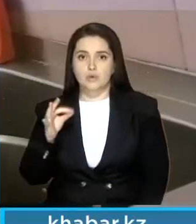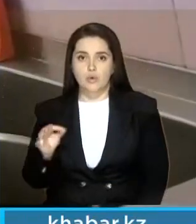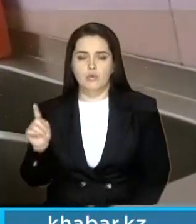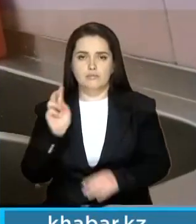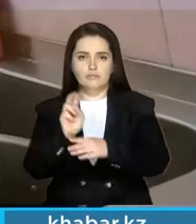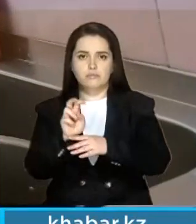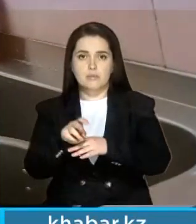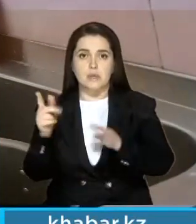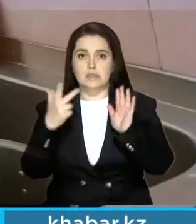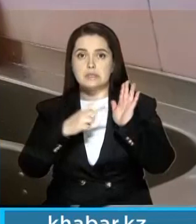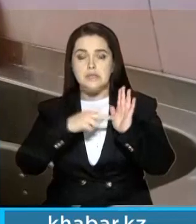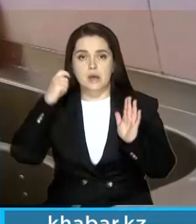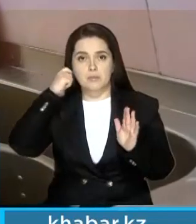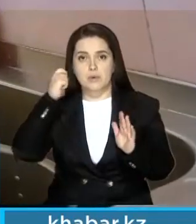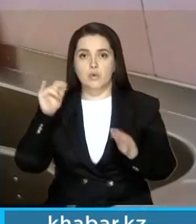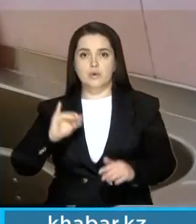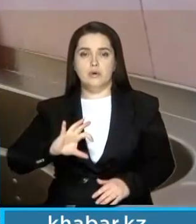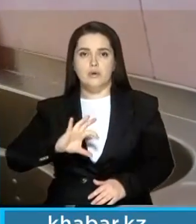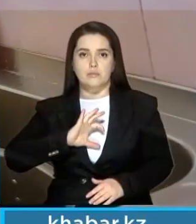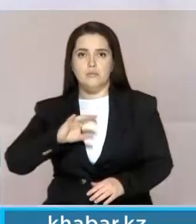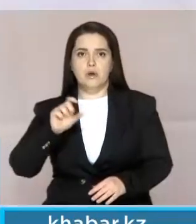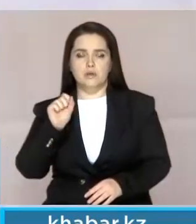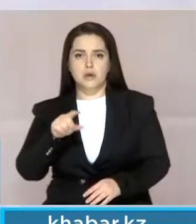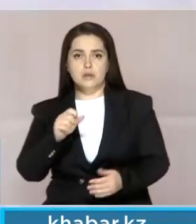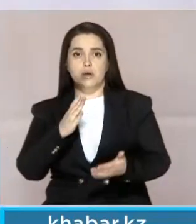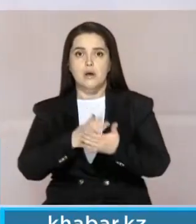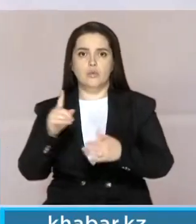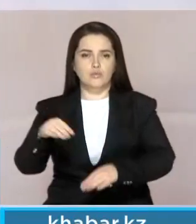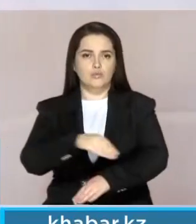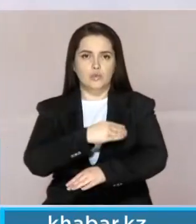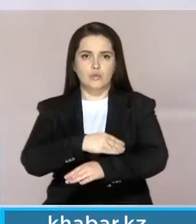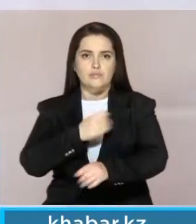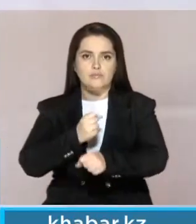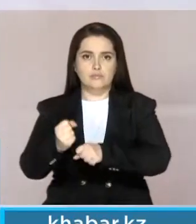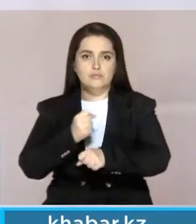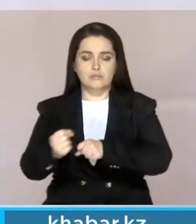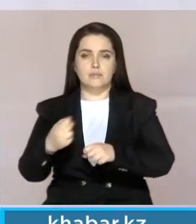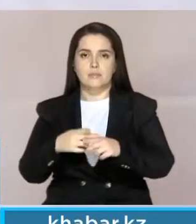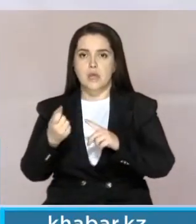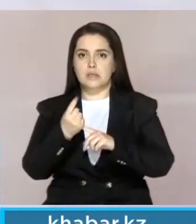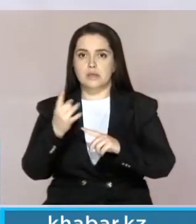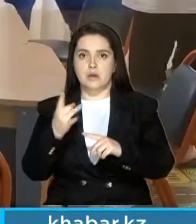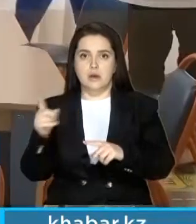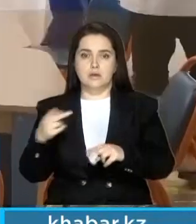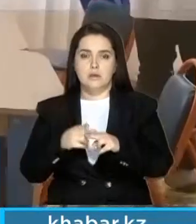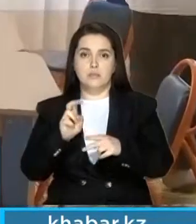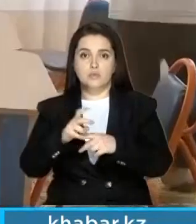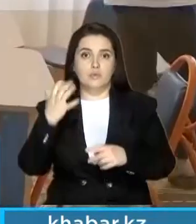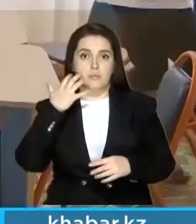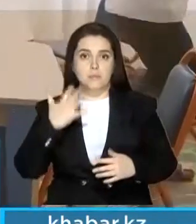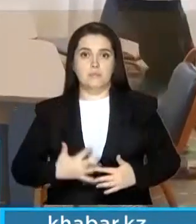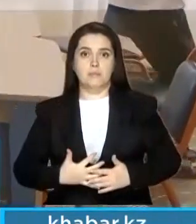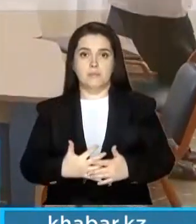женщина, обладательница подвески Кумыс-Алка, из-за насилия со стороны мужа здесь уже в 11-й раз. Сейчас женщина беременна